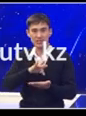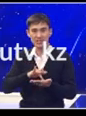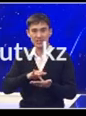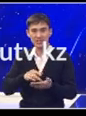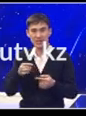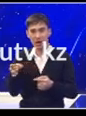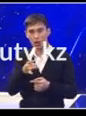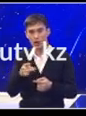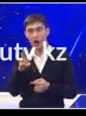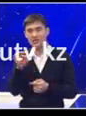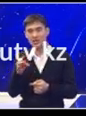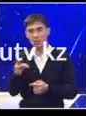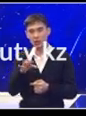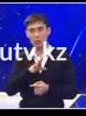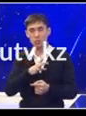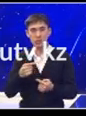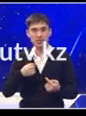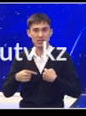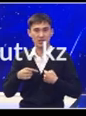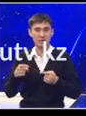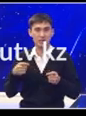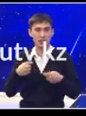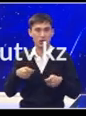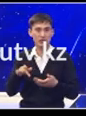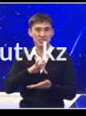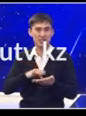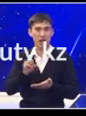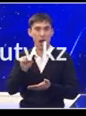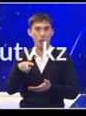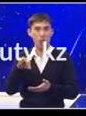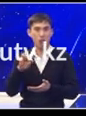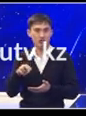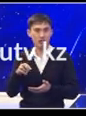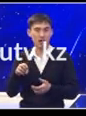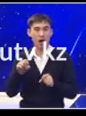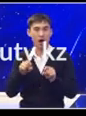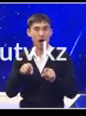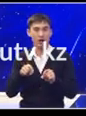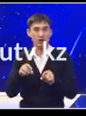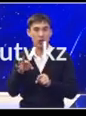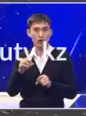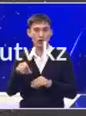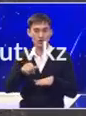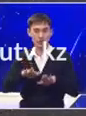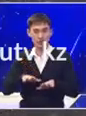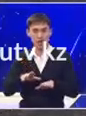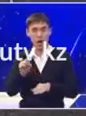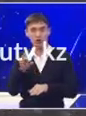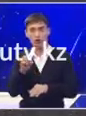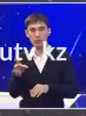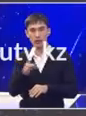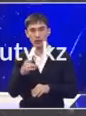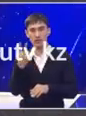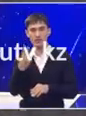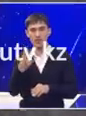В Карасайском районе пострадал торговый центр «Апорт», один из крупнейших рынков Алтын-Орда. В Аксузском районе пострадали две заправки и